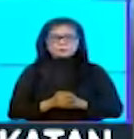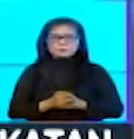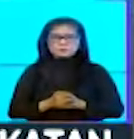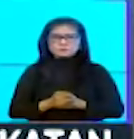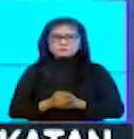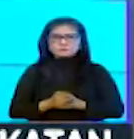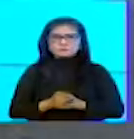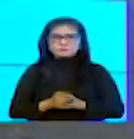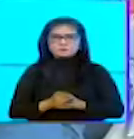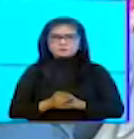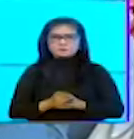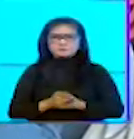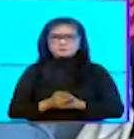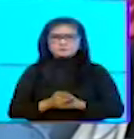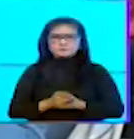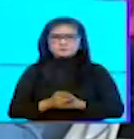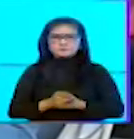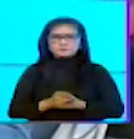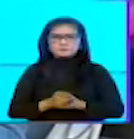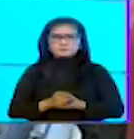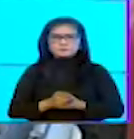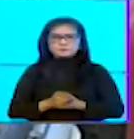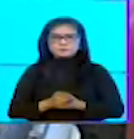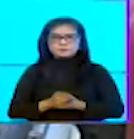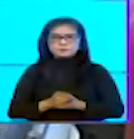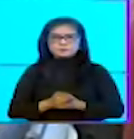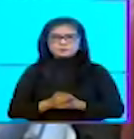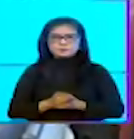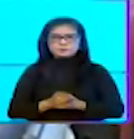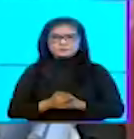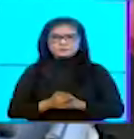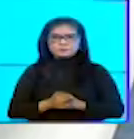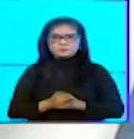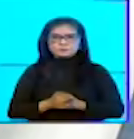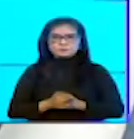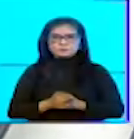Dari Tasikmalaya dan Cirebon, Jawa Barat, tim kontributor melaporkan.